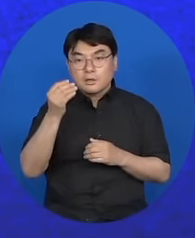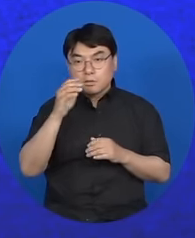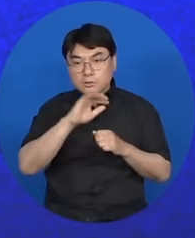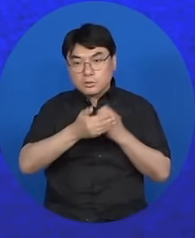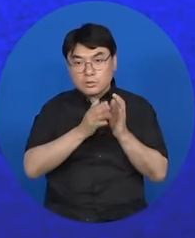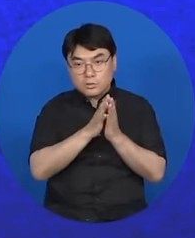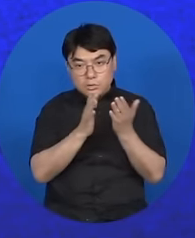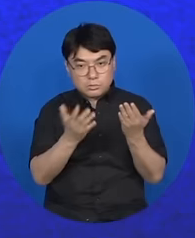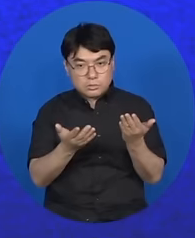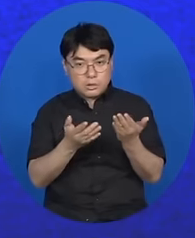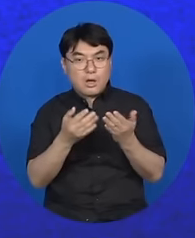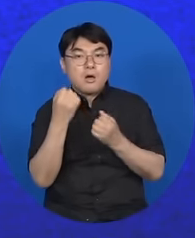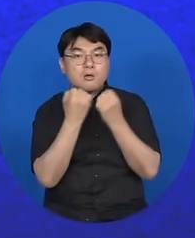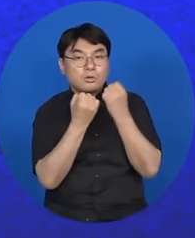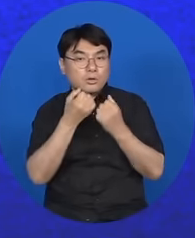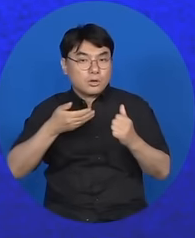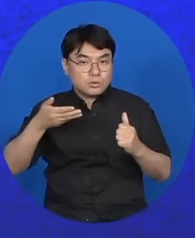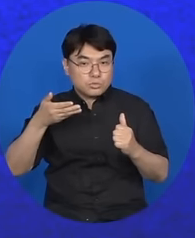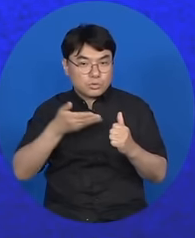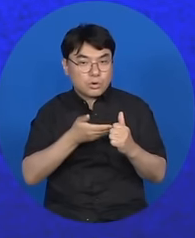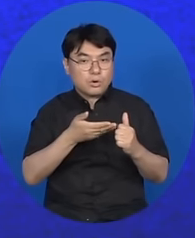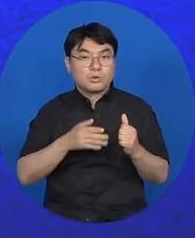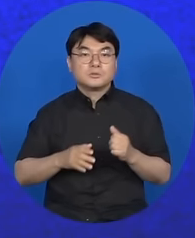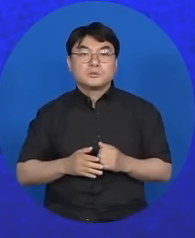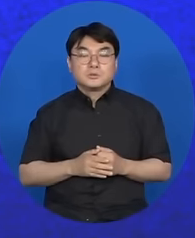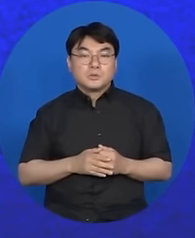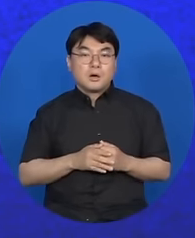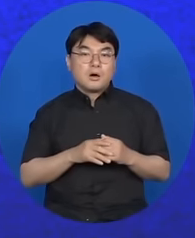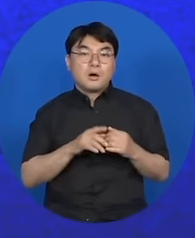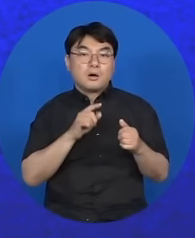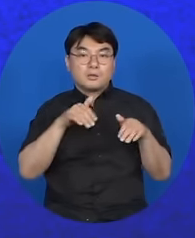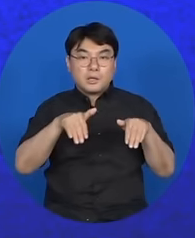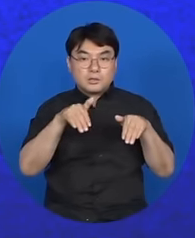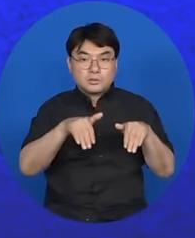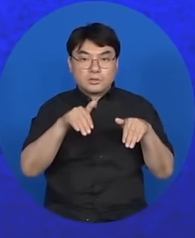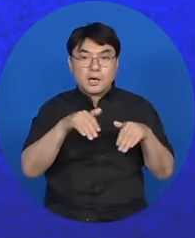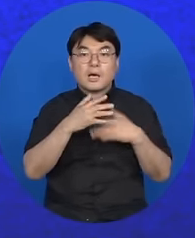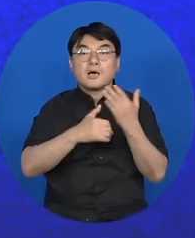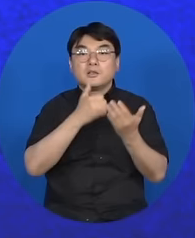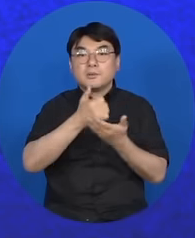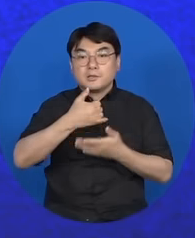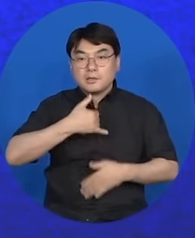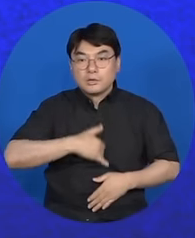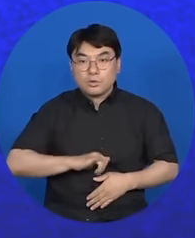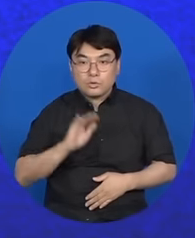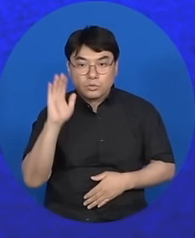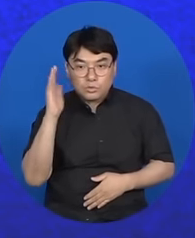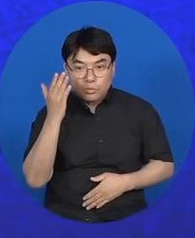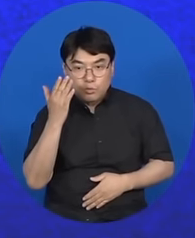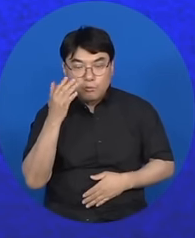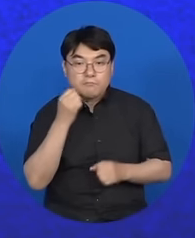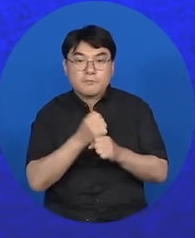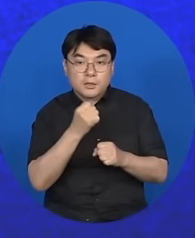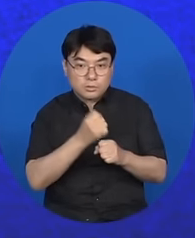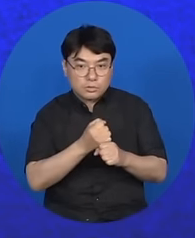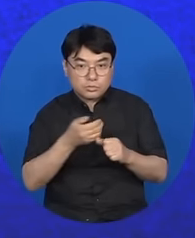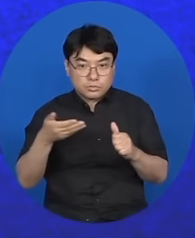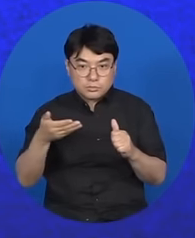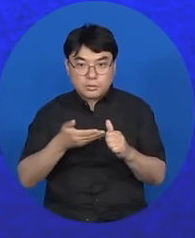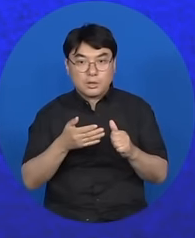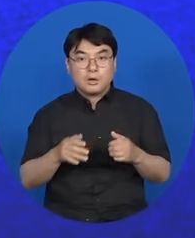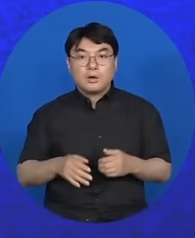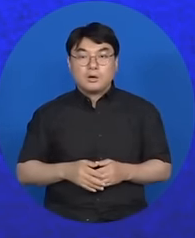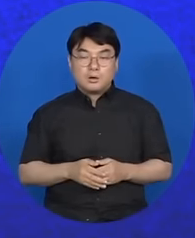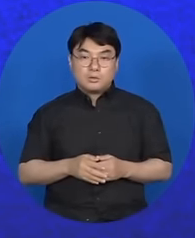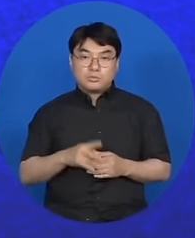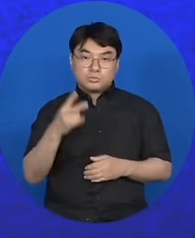풀어주죠. 진리의 말씀을 풀어줌으로써 그도 하나님의 자녀가 되도록 합니다. 둘은 너무나